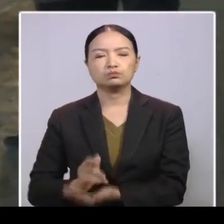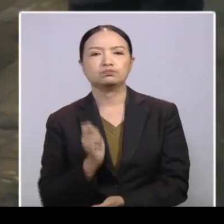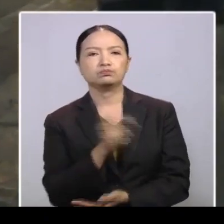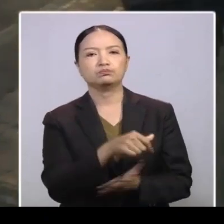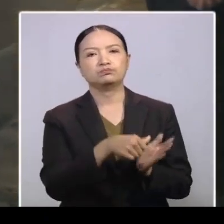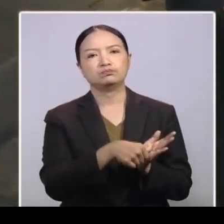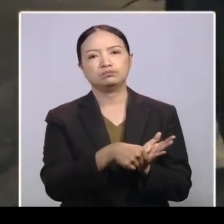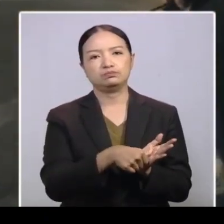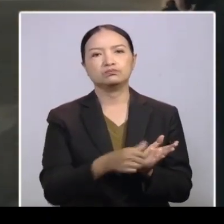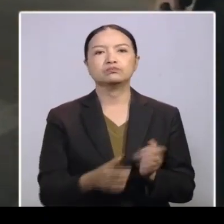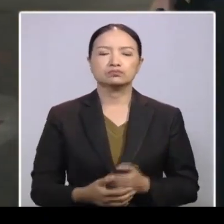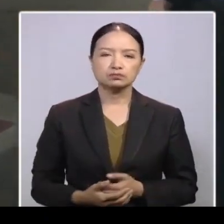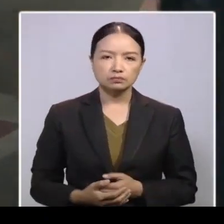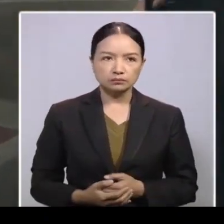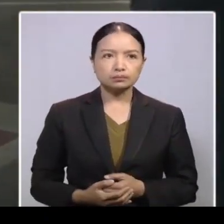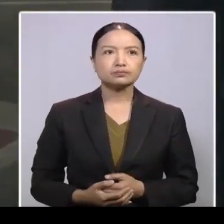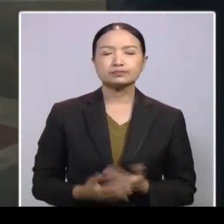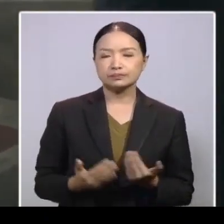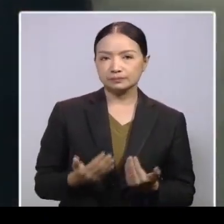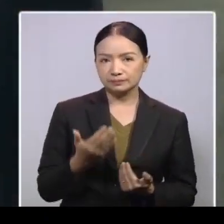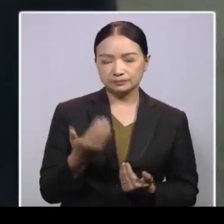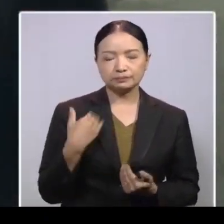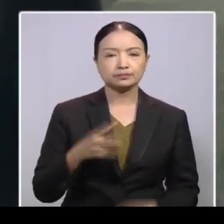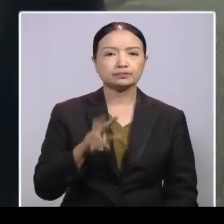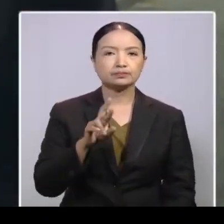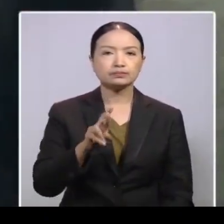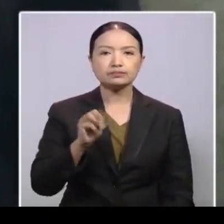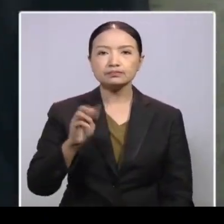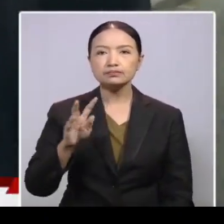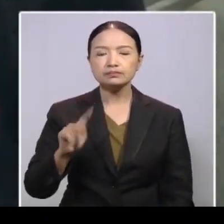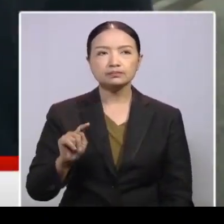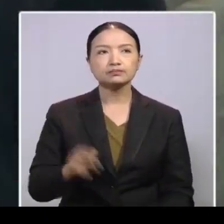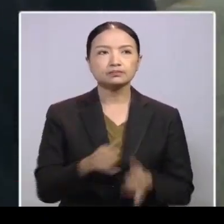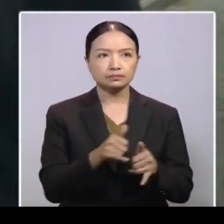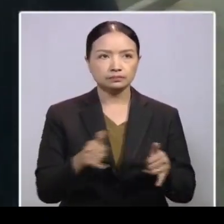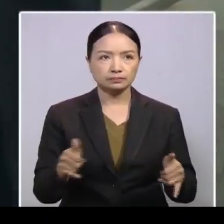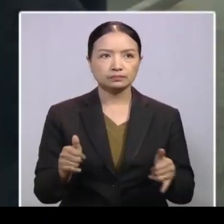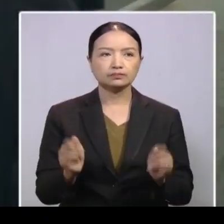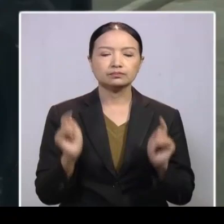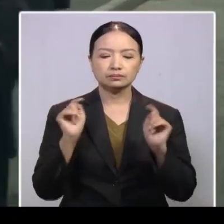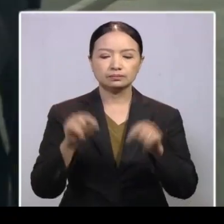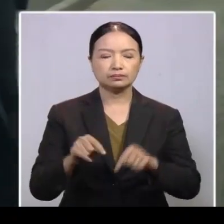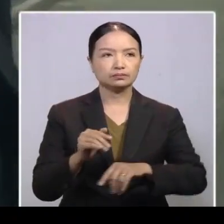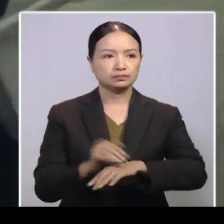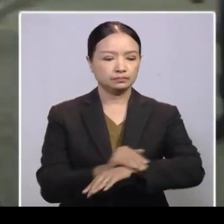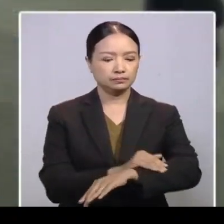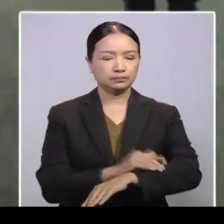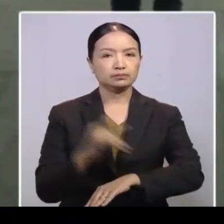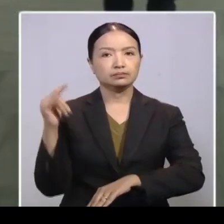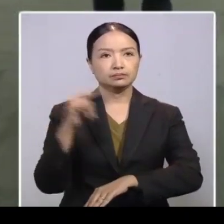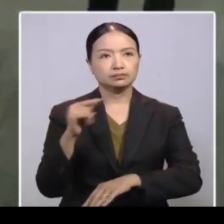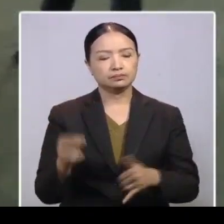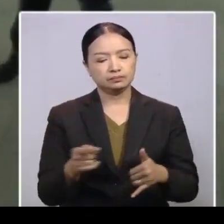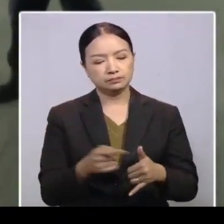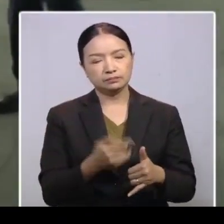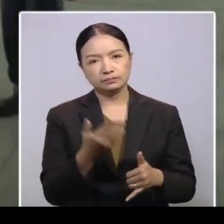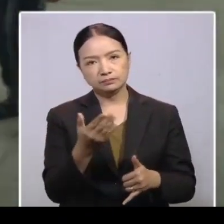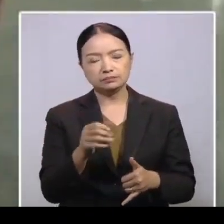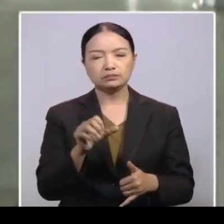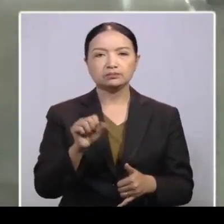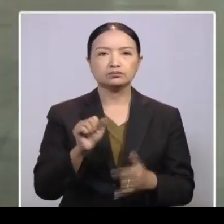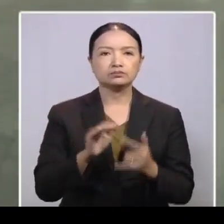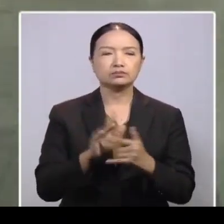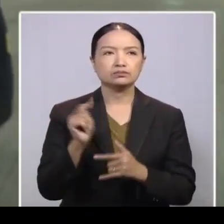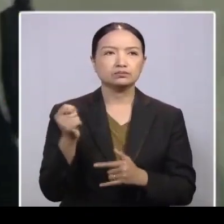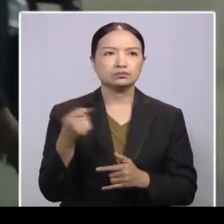ขณะที่มาตรการช่วยเหลือเยียวยาวันนี้นะครับมีรัฐมนตรีหลายท่านนะครับเดินทางมาที่สุวรรณภูมิครับท่านแรกนะครับคุณสุทินคลังแสงรัฐม